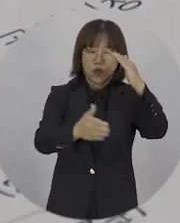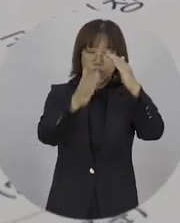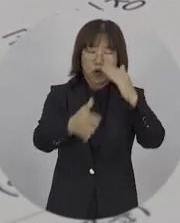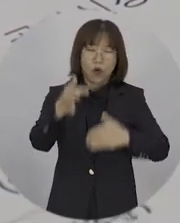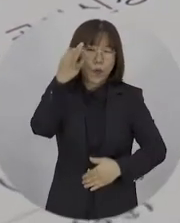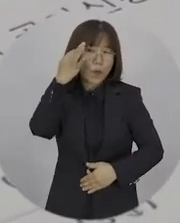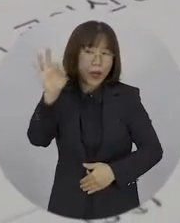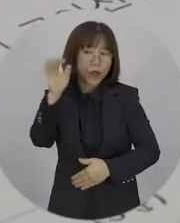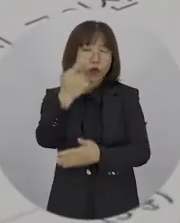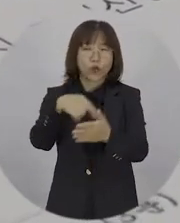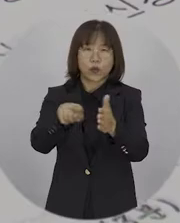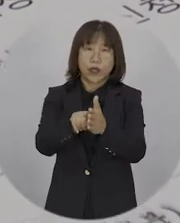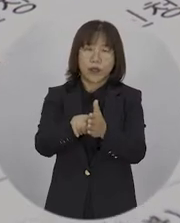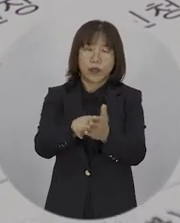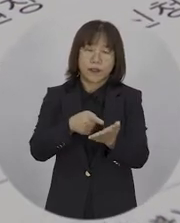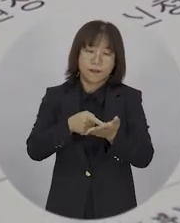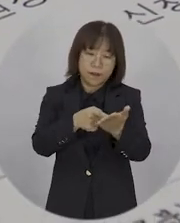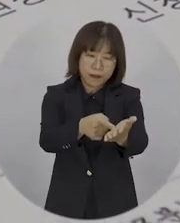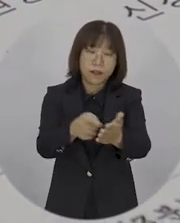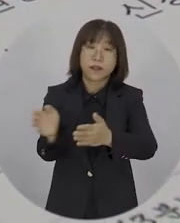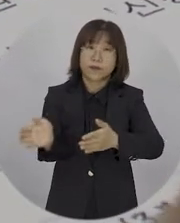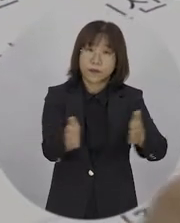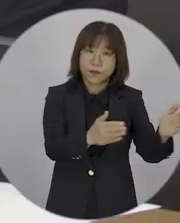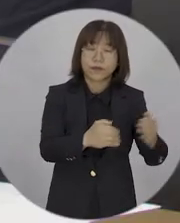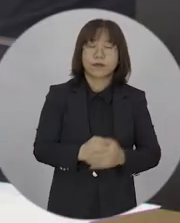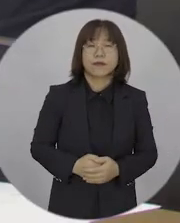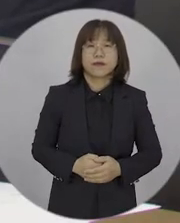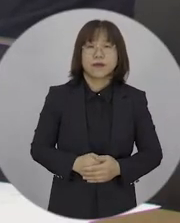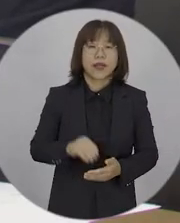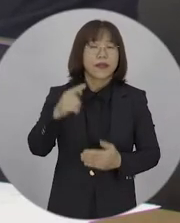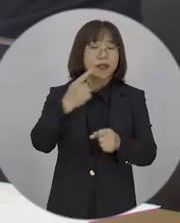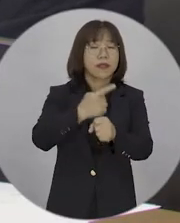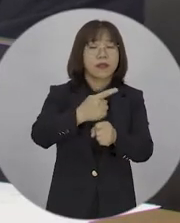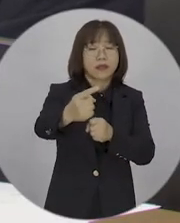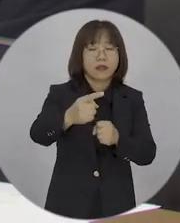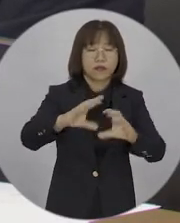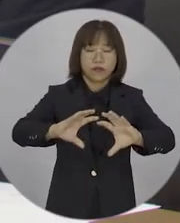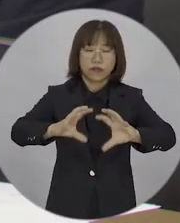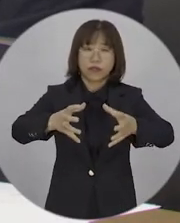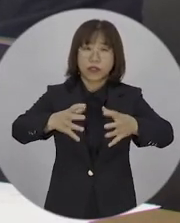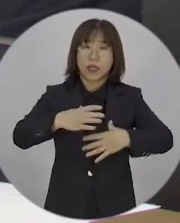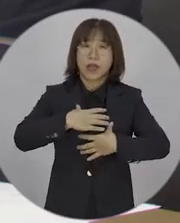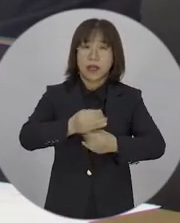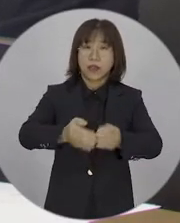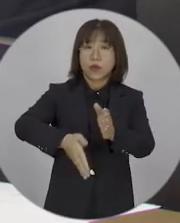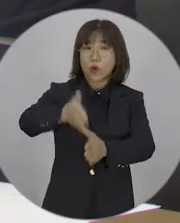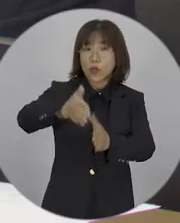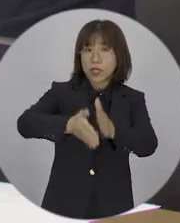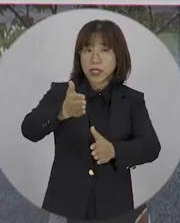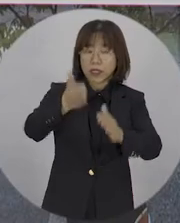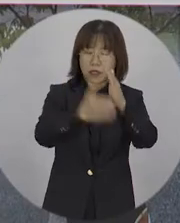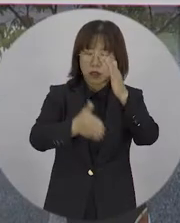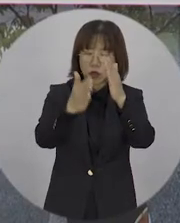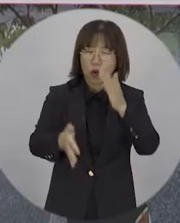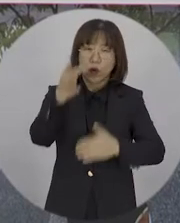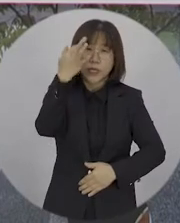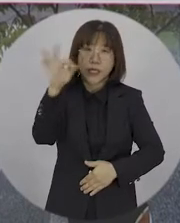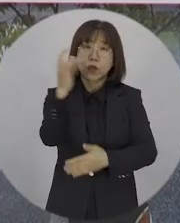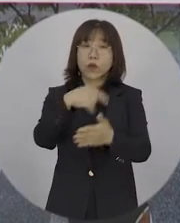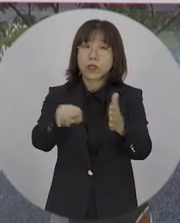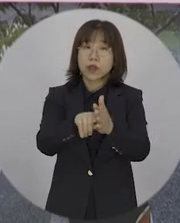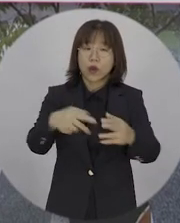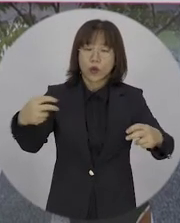대한 안건을 처리했습니다 한편 강서구는 내년에 국제안전도시 공인을 목표로 교통안전